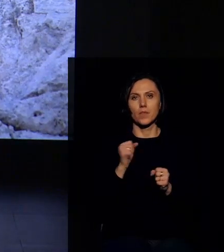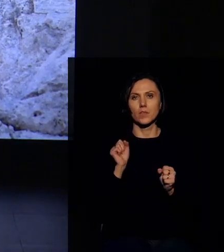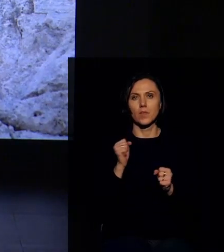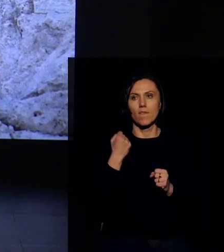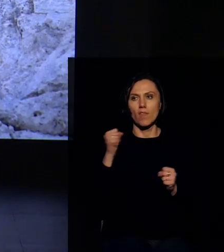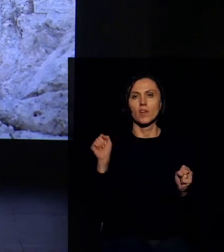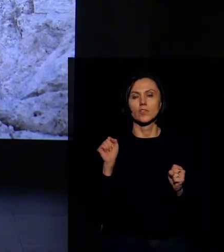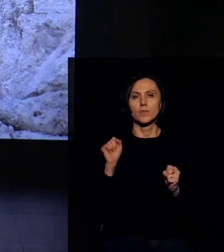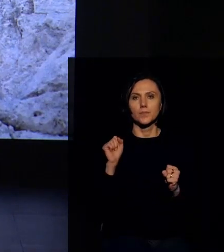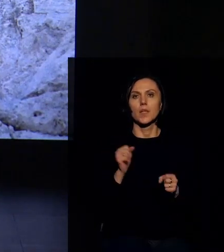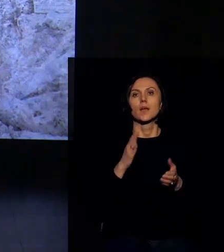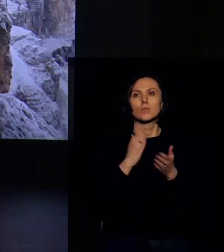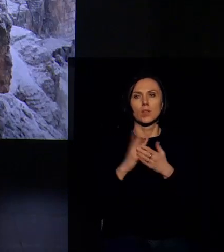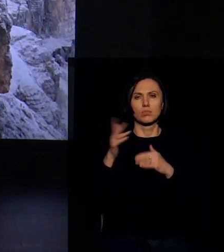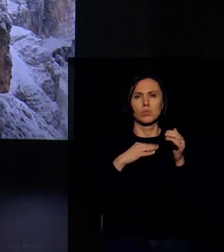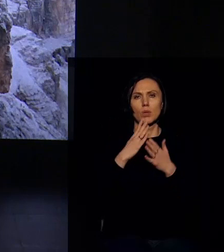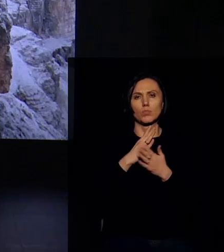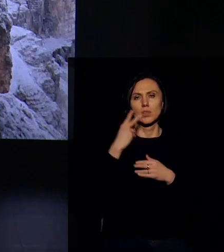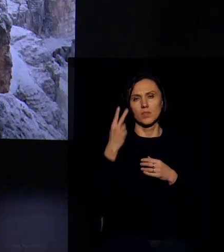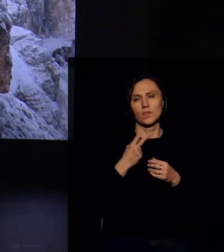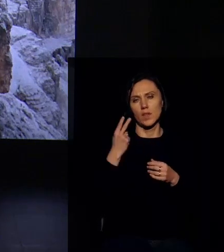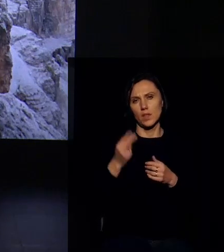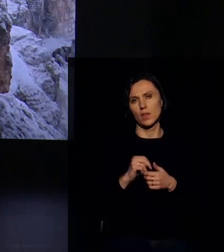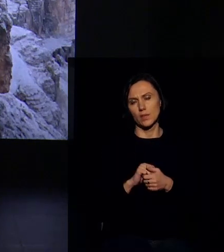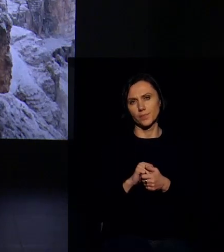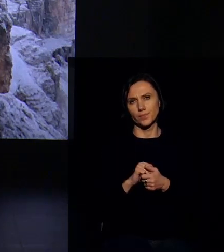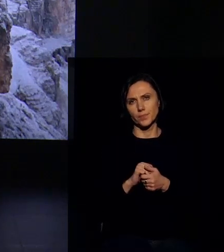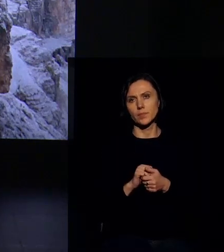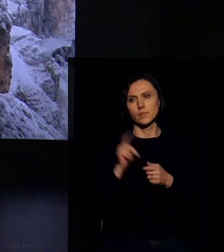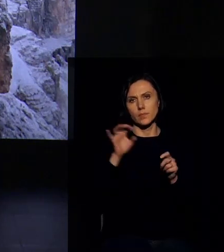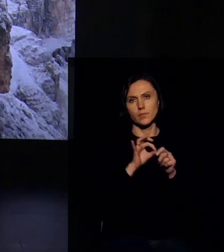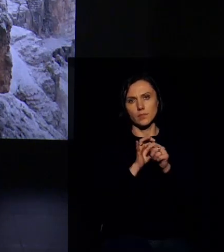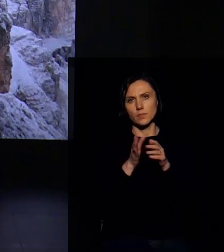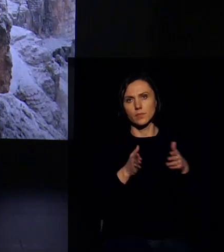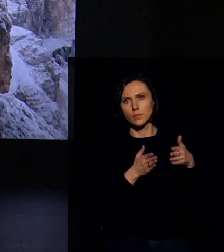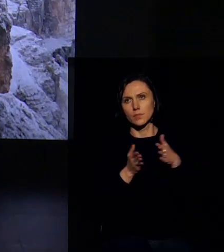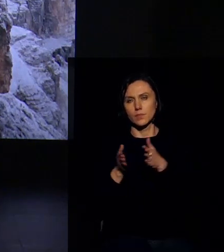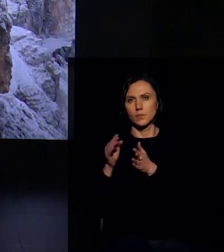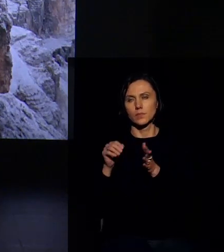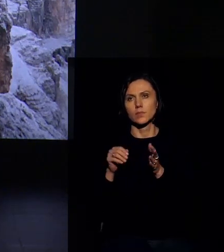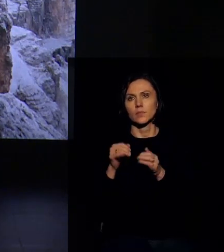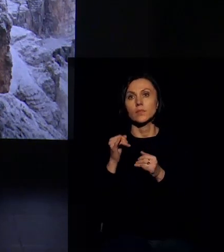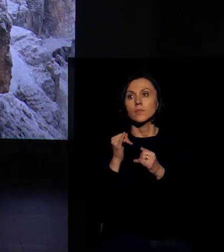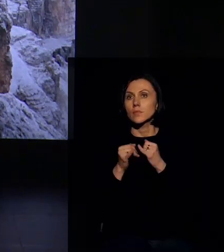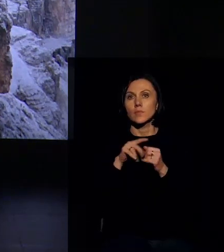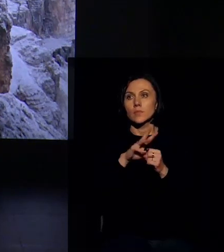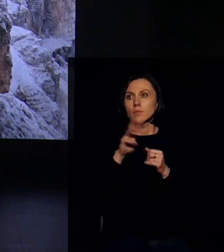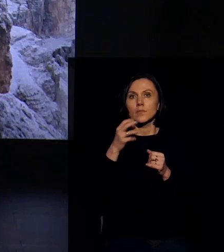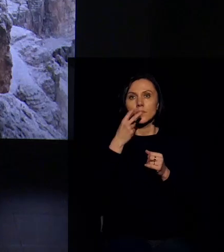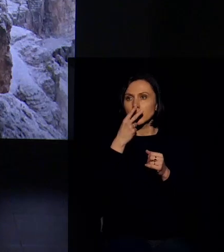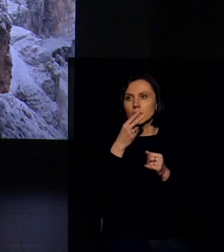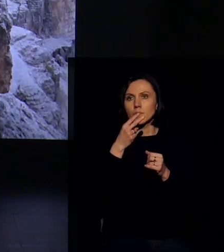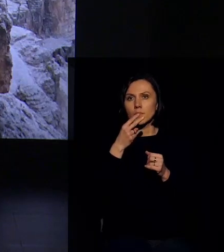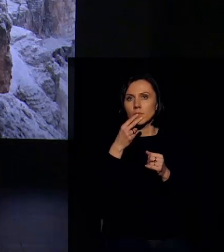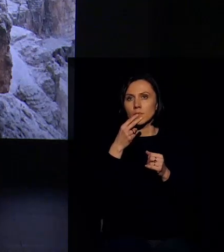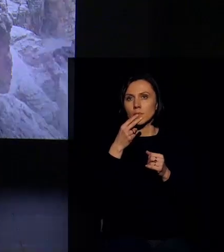roku, budowano ją przez 2 lata etapami. No i prowadzi właśnie tak, że jeżeli nie widzielibyśmy tutaj